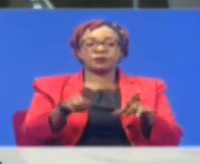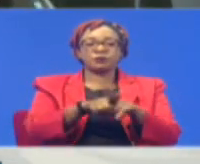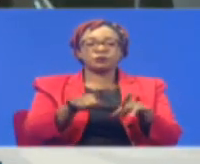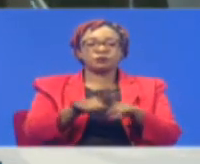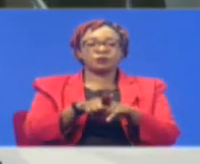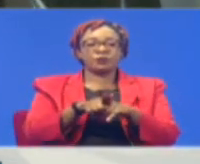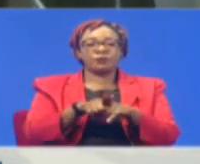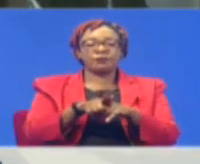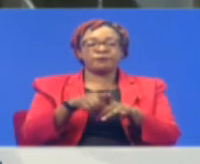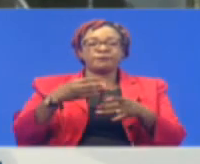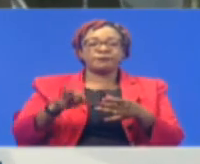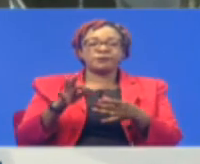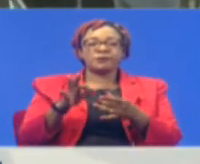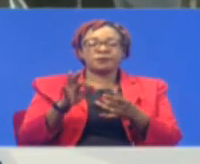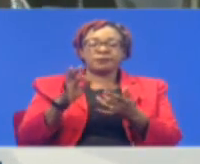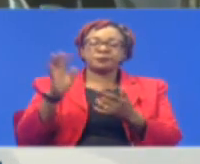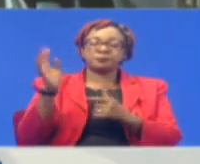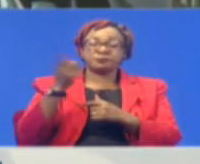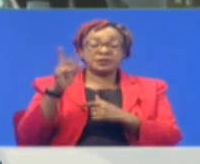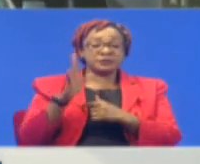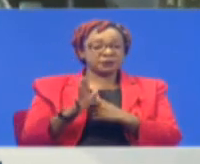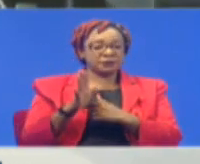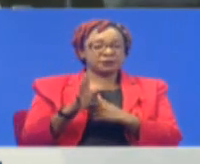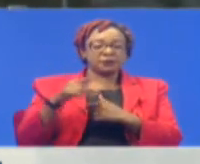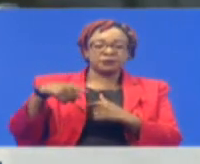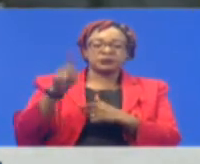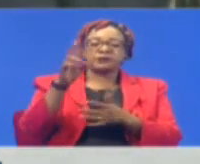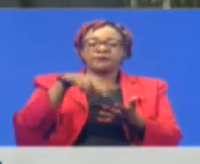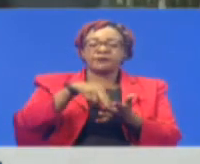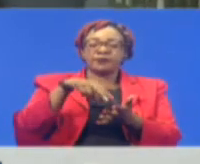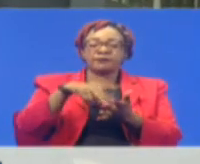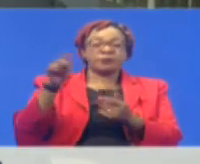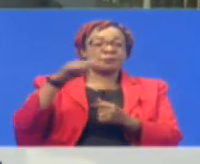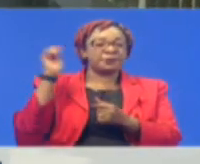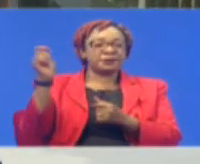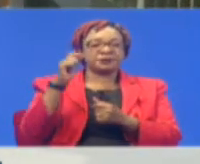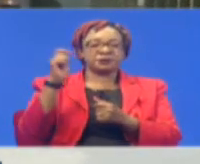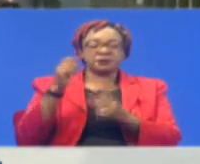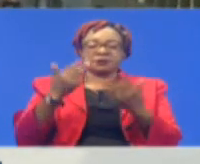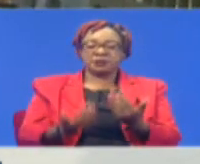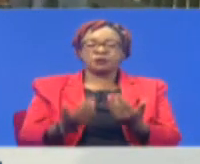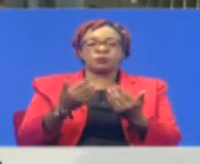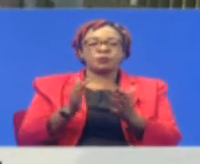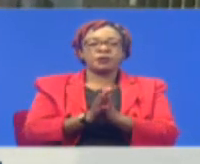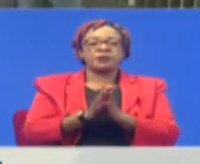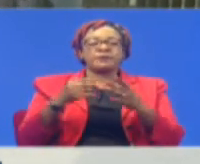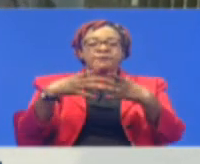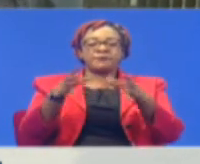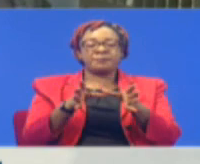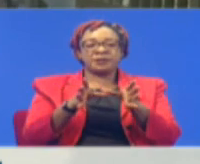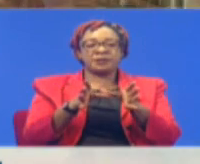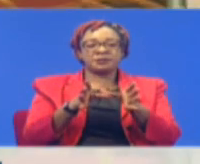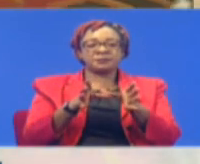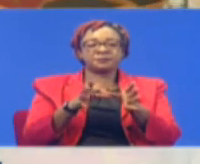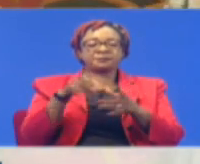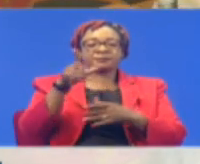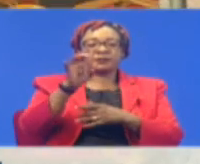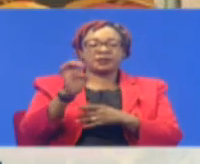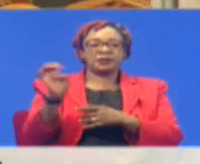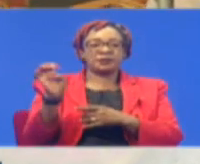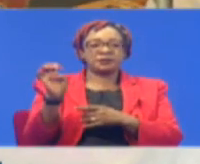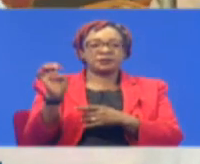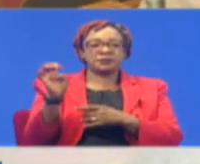baraza la mawaziri, amewahi kuwania urais, zilitolewa rasmi na familia yake katika hifadhi ya maiti ya Lee.